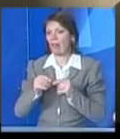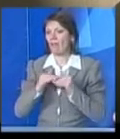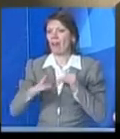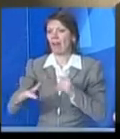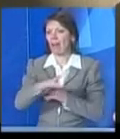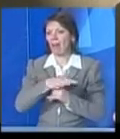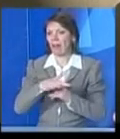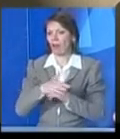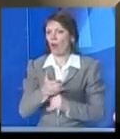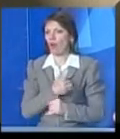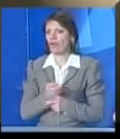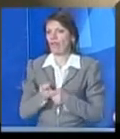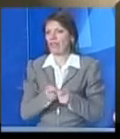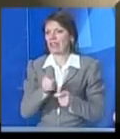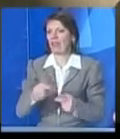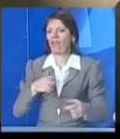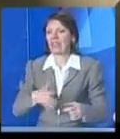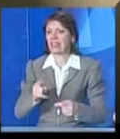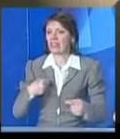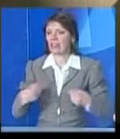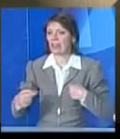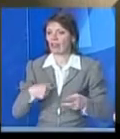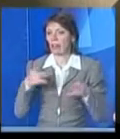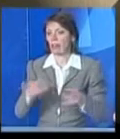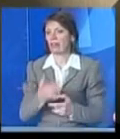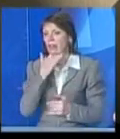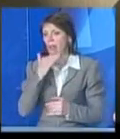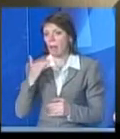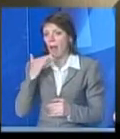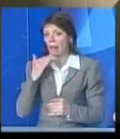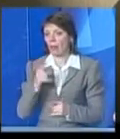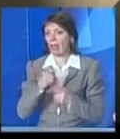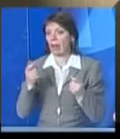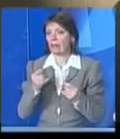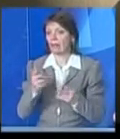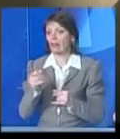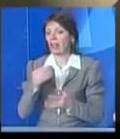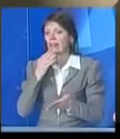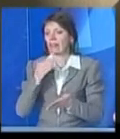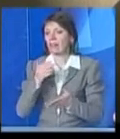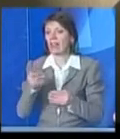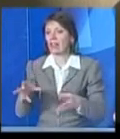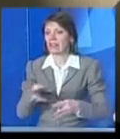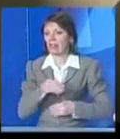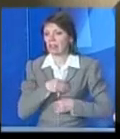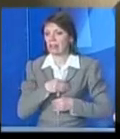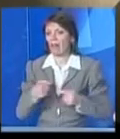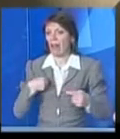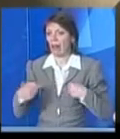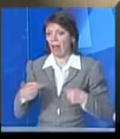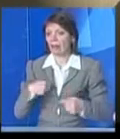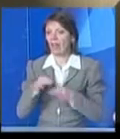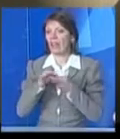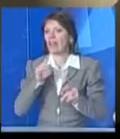Хоч виніс він страждань і бід немало, і ран тих час іще не залазав, та не стиха там вільна